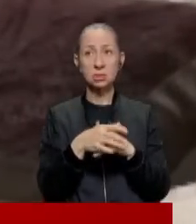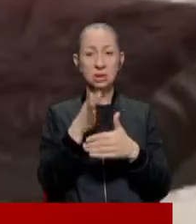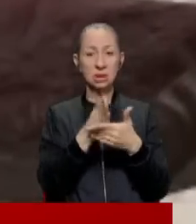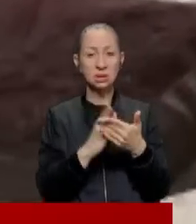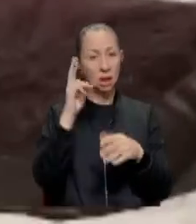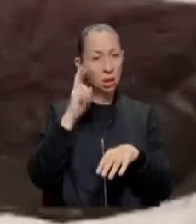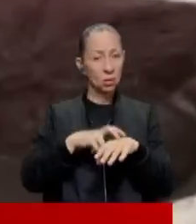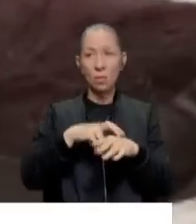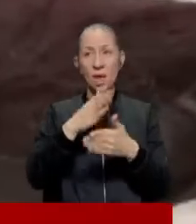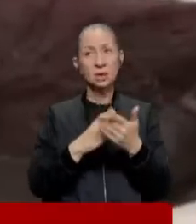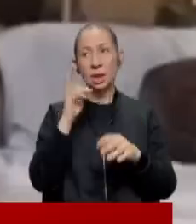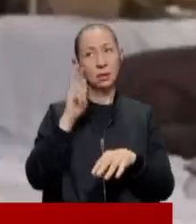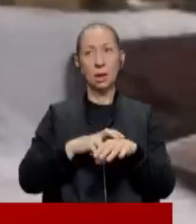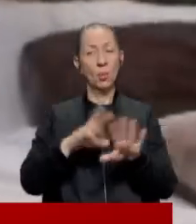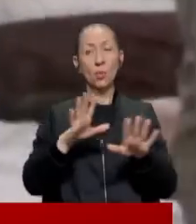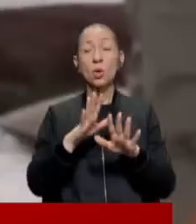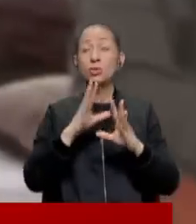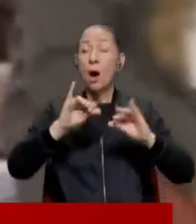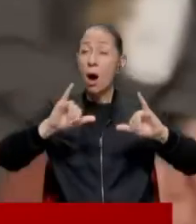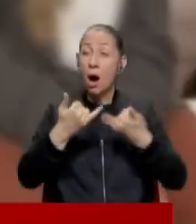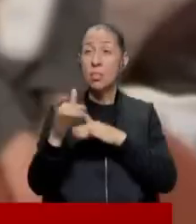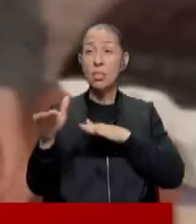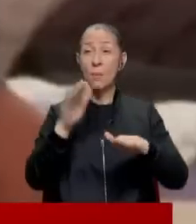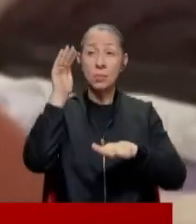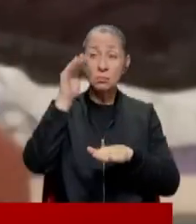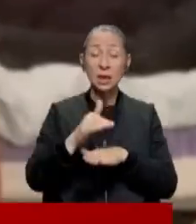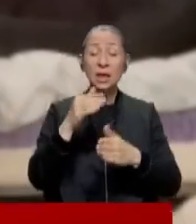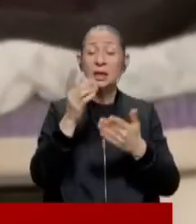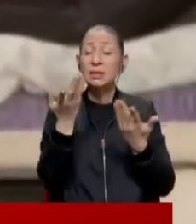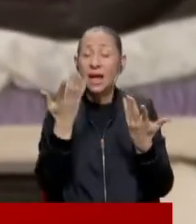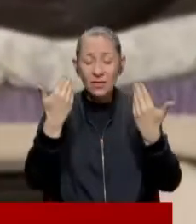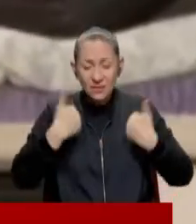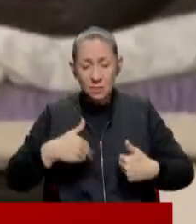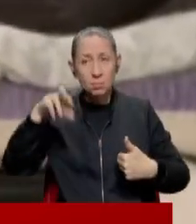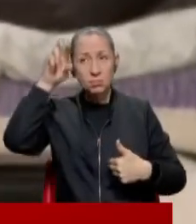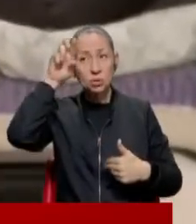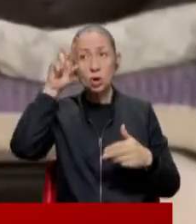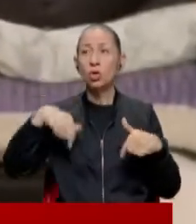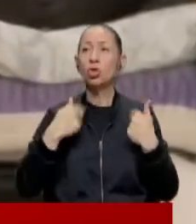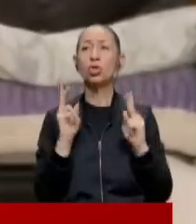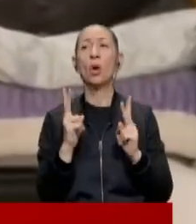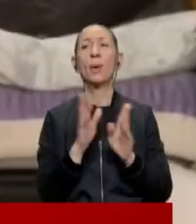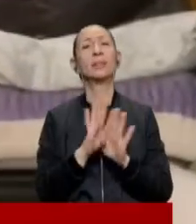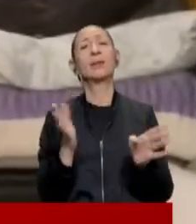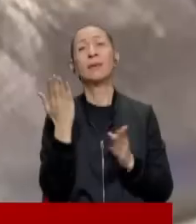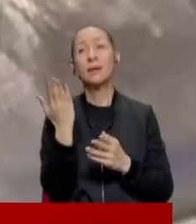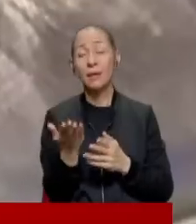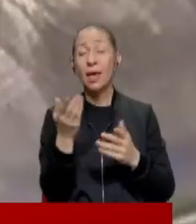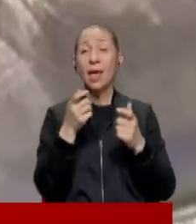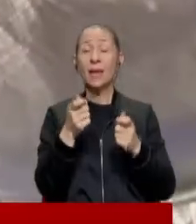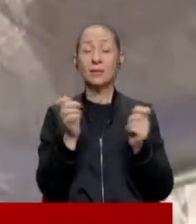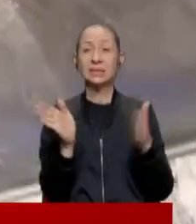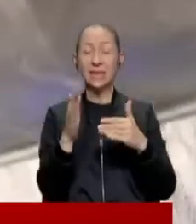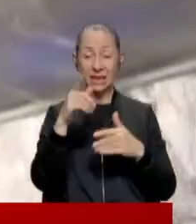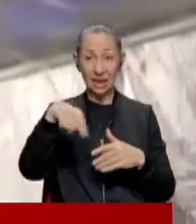hatırlıyorum yarısını hatırlamıyorum büyük felaketi yaşadılar ne fiziki ne psikolojik durumları göz önünde bulunduruldu eğitim